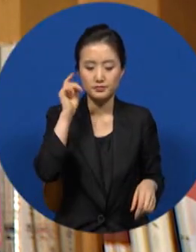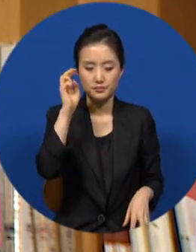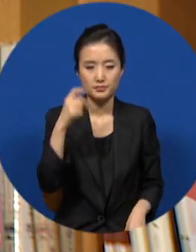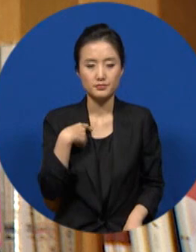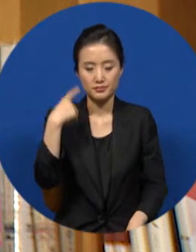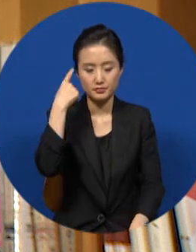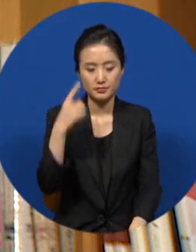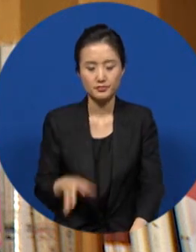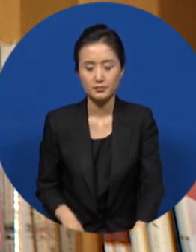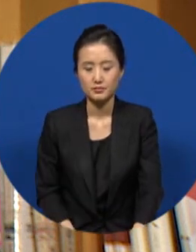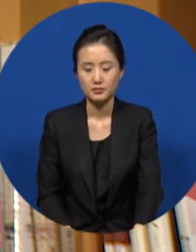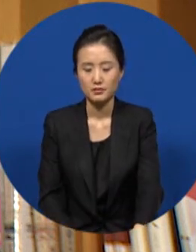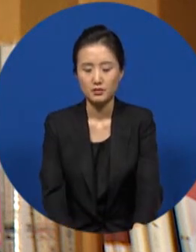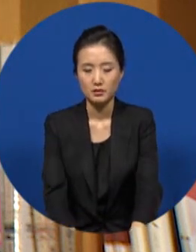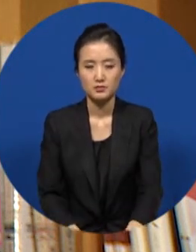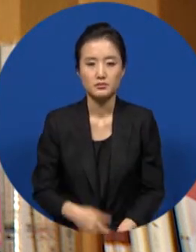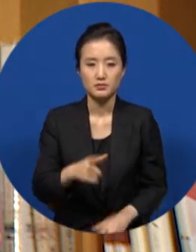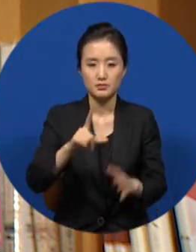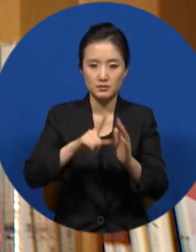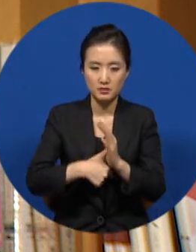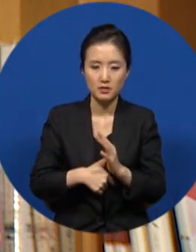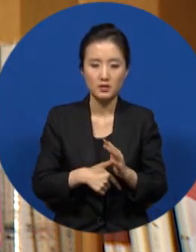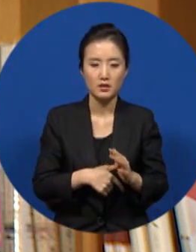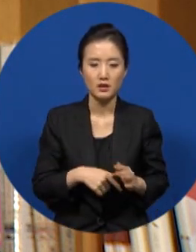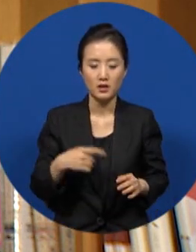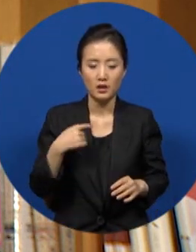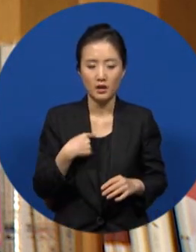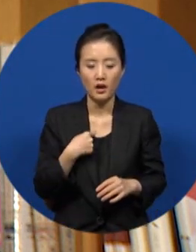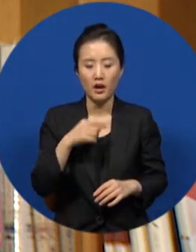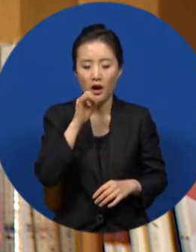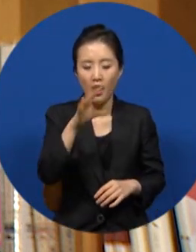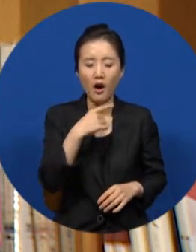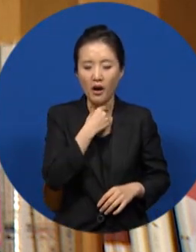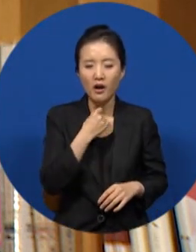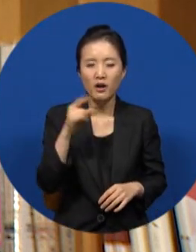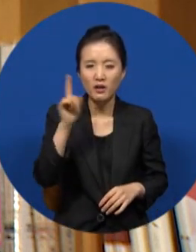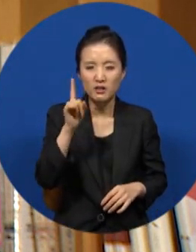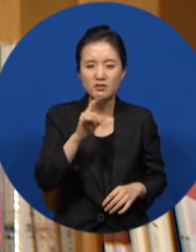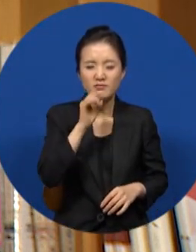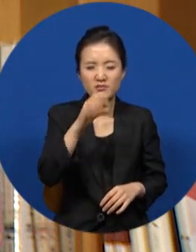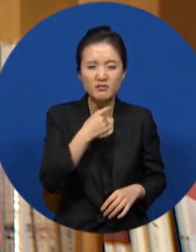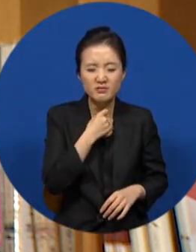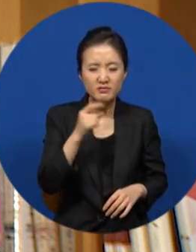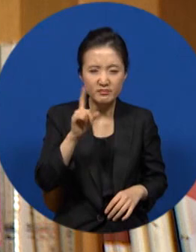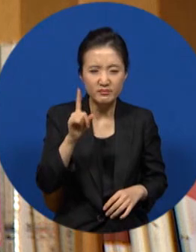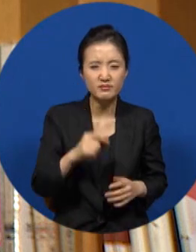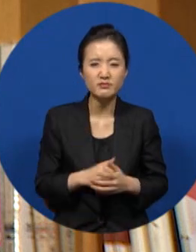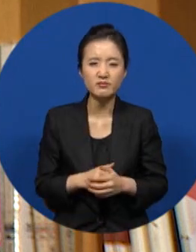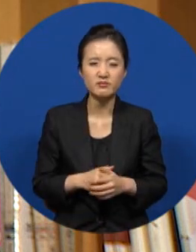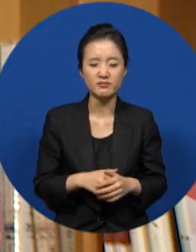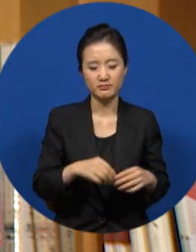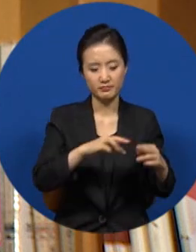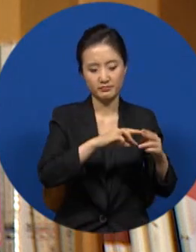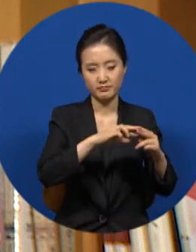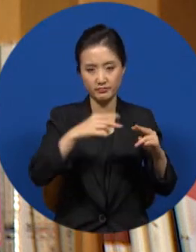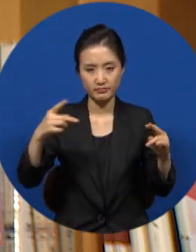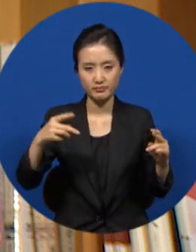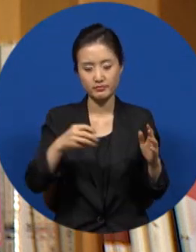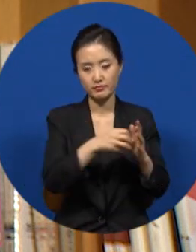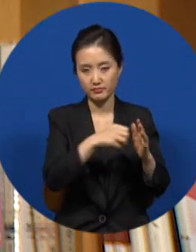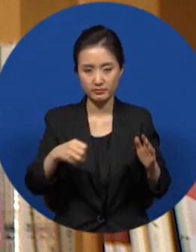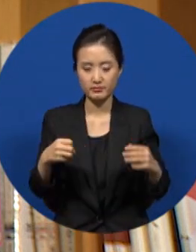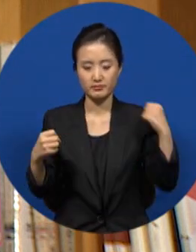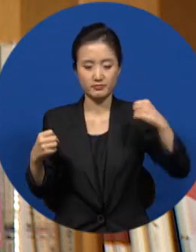정도죠. 모든 물질을 나누면 없다. 그런데 어떤 것들이 있는지 아느냐 하면은 그 주위를 뱅글뱅글 에너지가 돌고 있다. 그거를